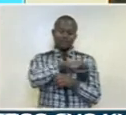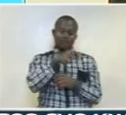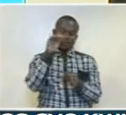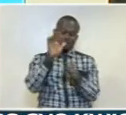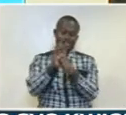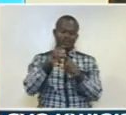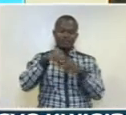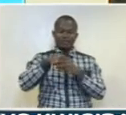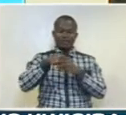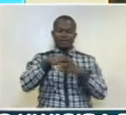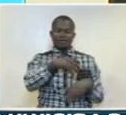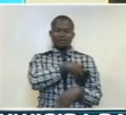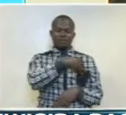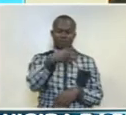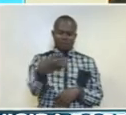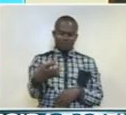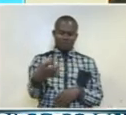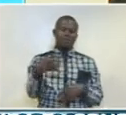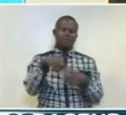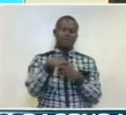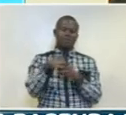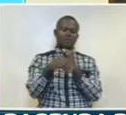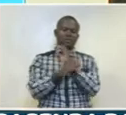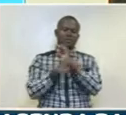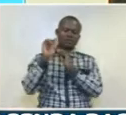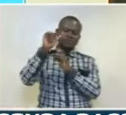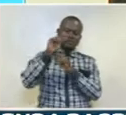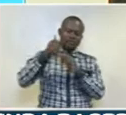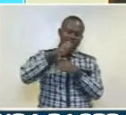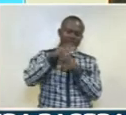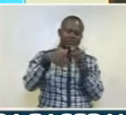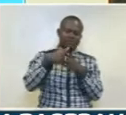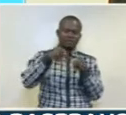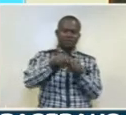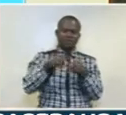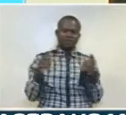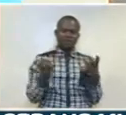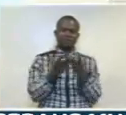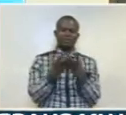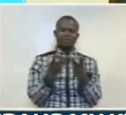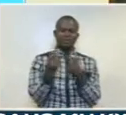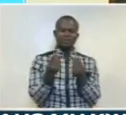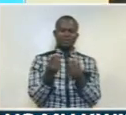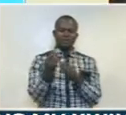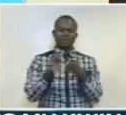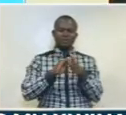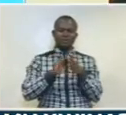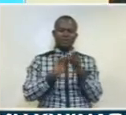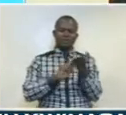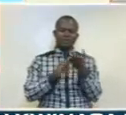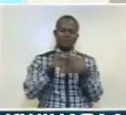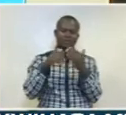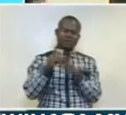nyinshi, haba ku rwego rw'ubukungu, haba ku rwego rw'ibibuga by'indege ubwabyo, nko mu bijyanye no koroherezanya kubikoresha mu kugwa